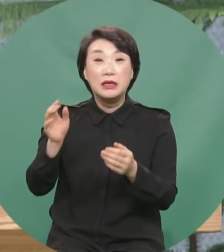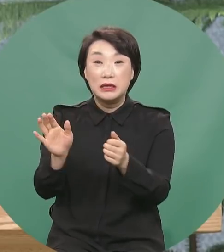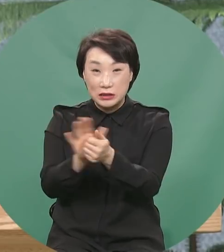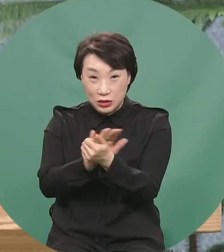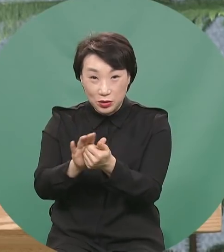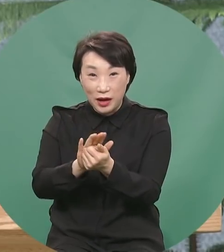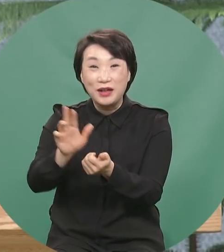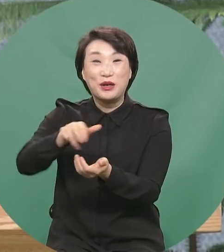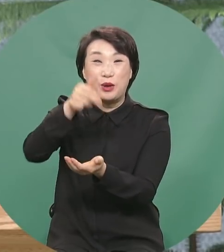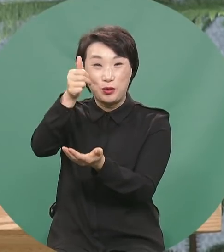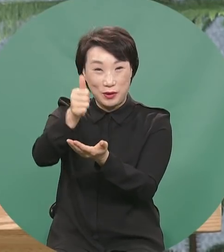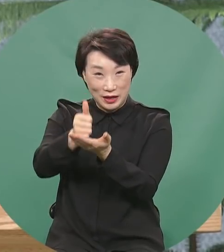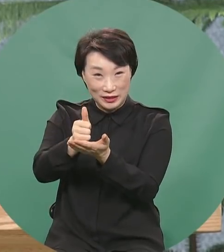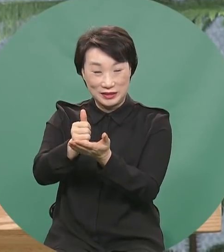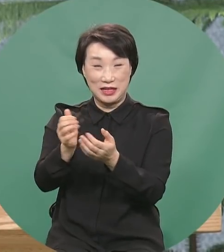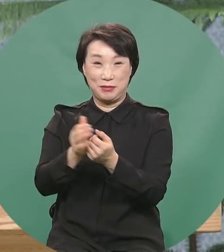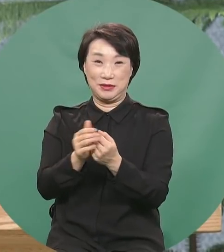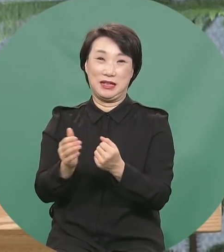치료하는